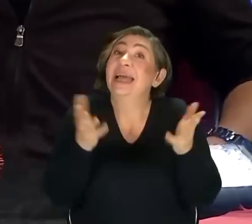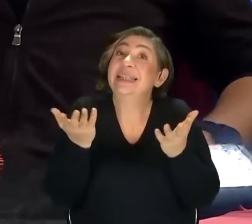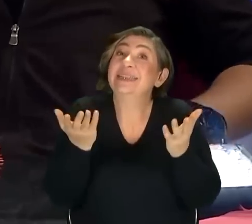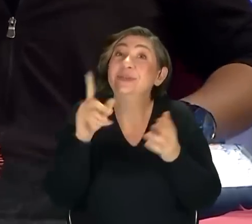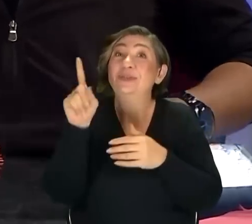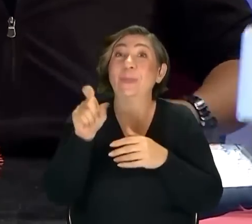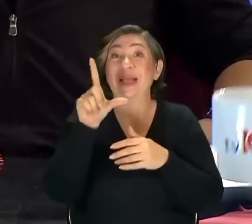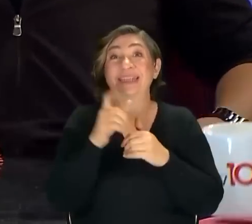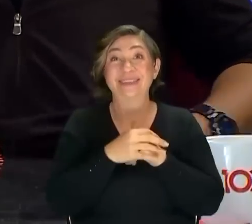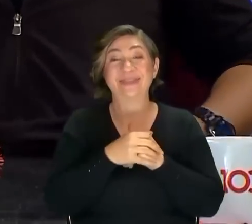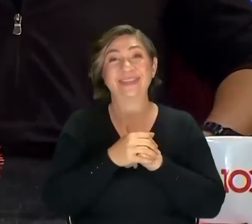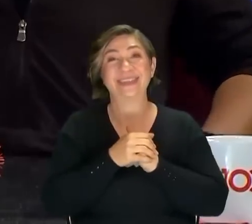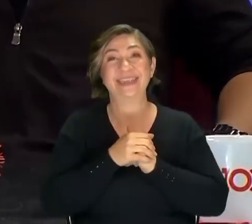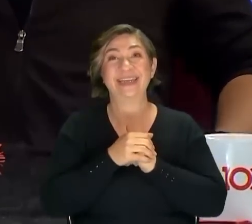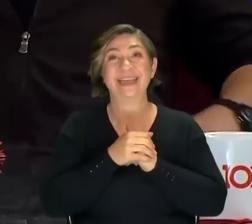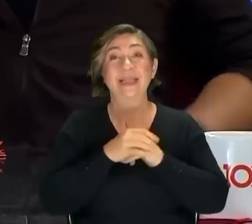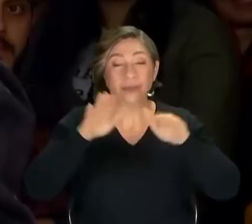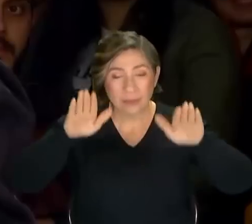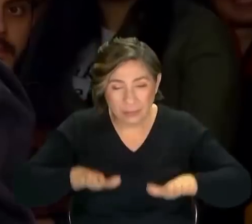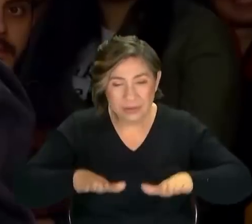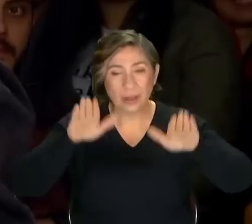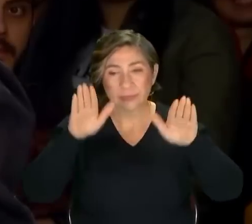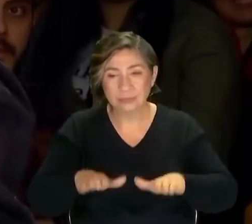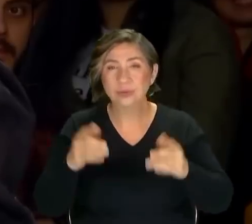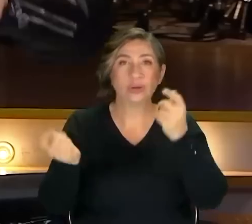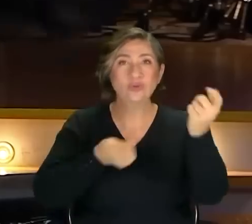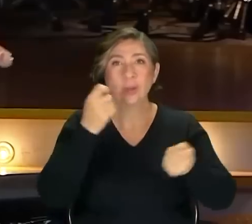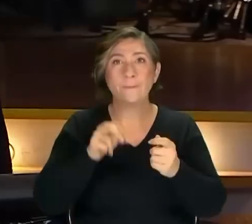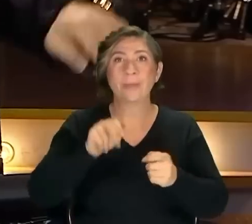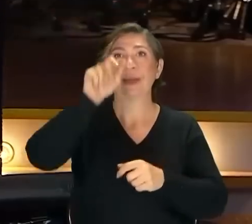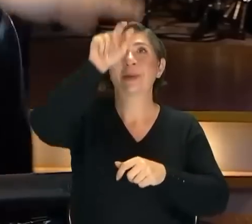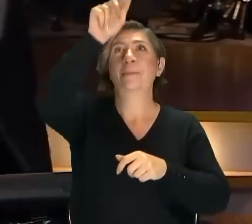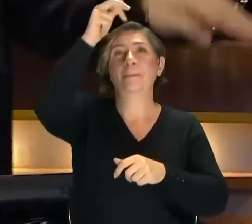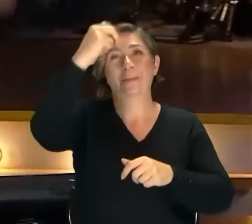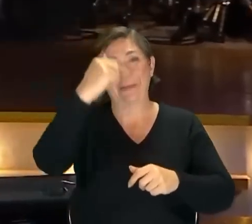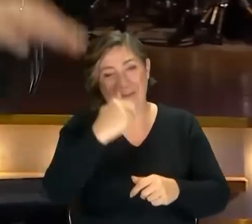Evet. Sormak lazım tabii. Tapınaklarda filan mı koşuyorlar? Basamaklarda